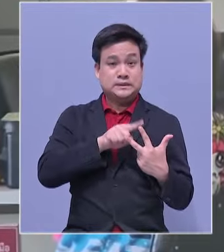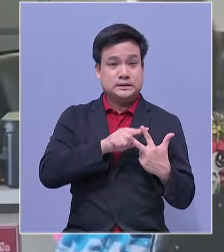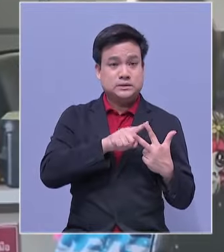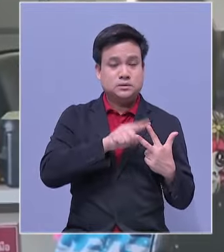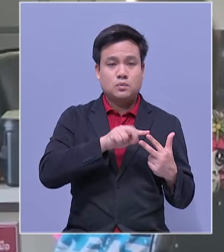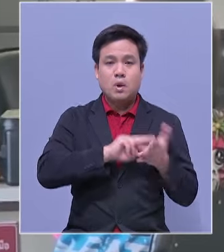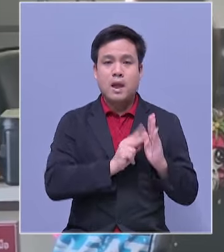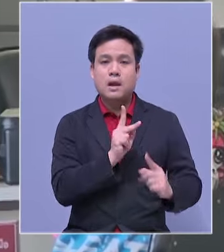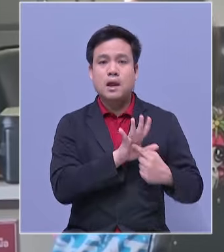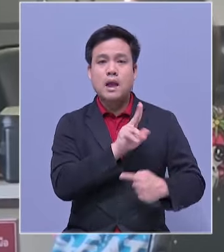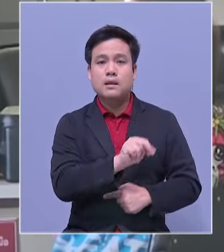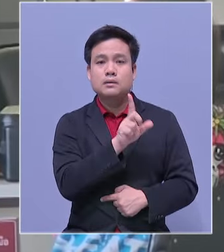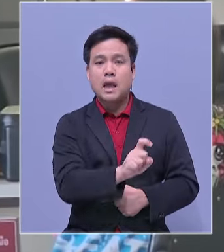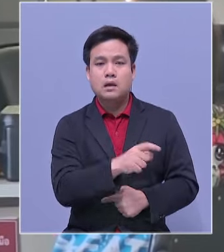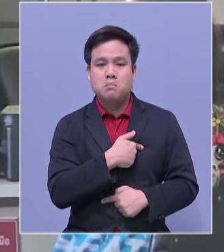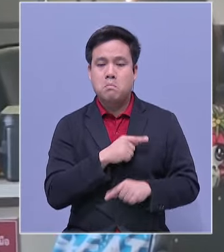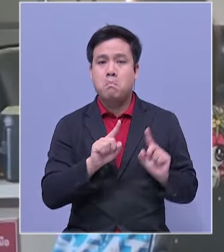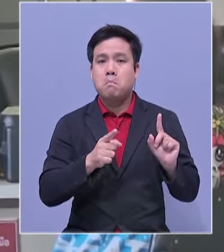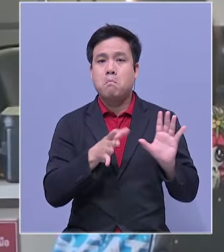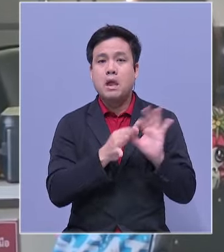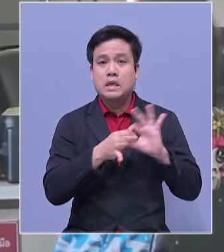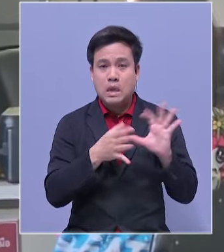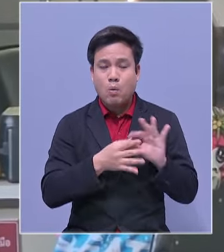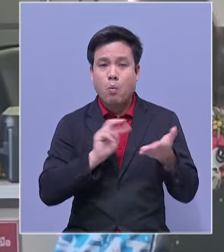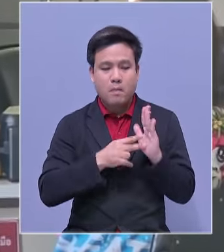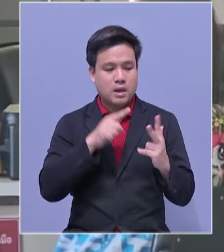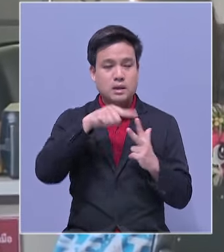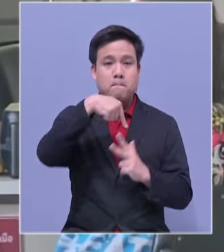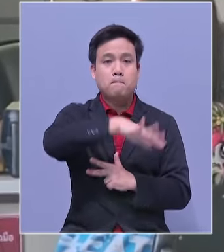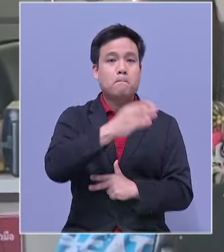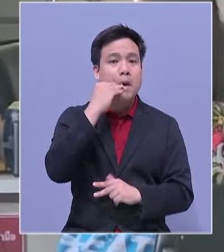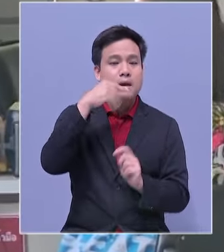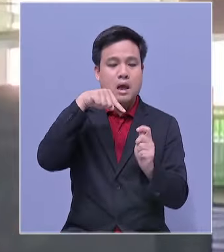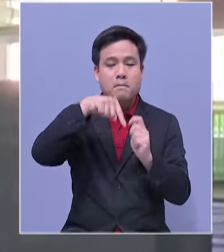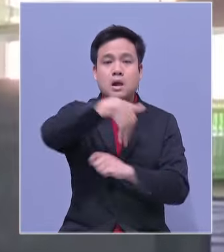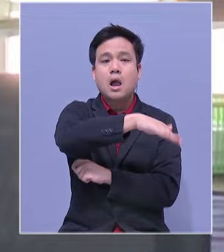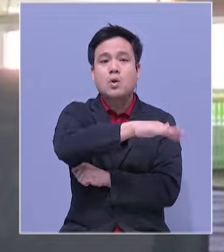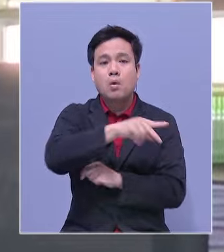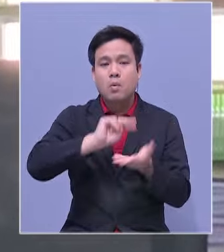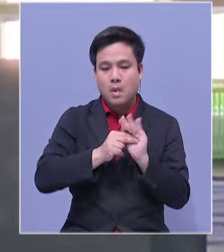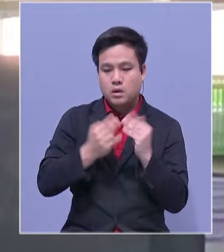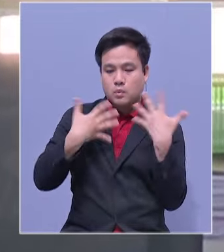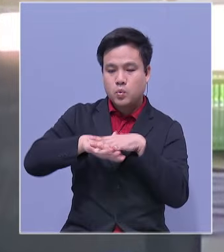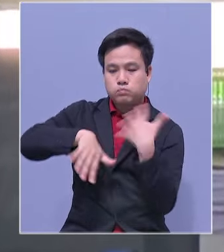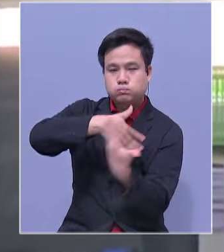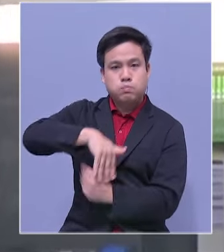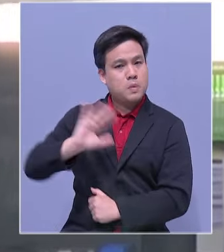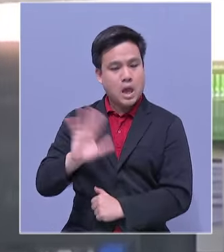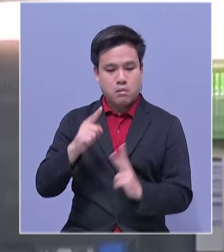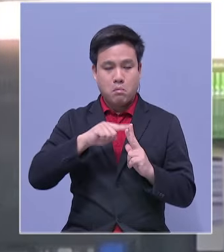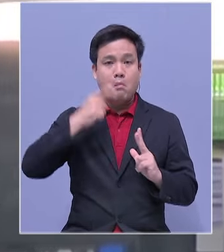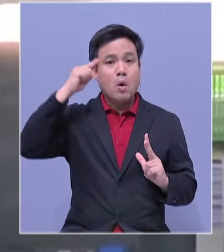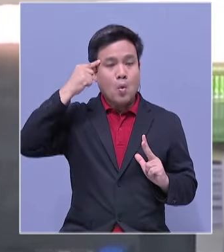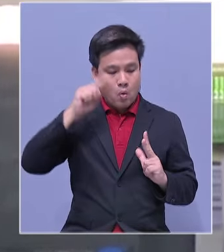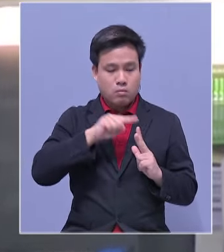ชีวิตเลยเนื่องมาจากว่าน้องกันเป็นเด็กต่างอำเภอแล้วมาเล่นกับเพื่อนที่นี่อ๋อคือไม่ได้เป็นคนในพื้นที่ด้วยแล้วก็ไม่รู้เรื่อง